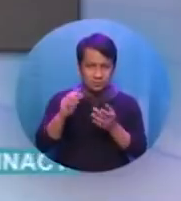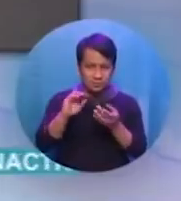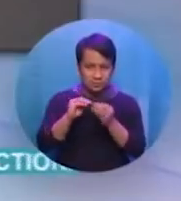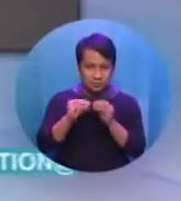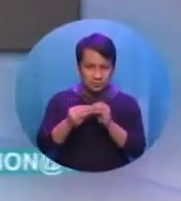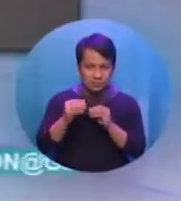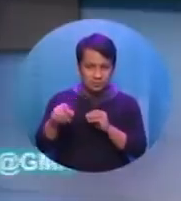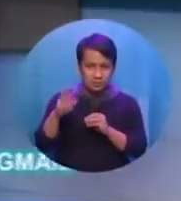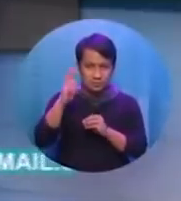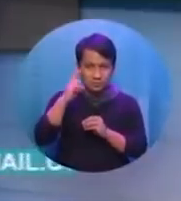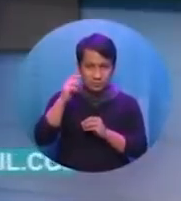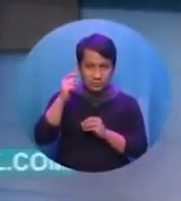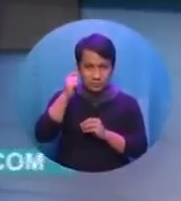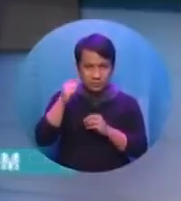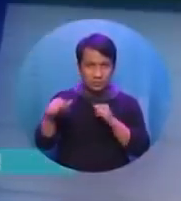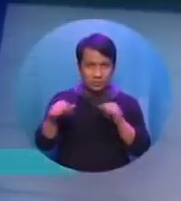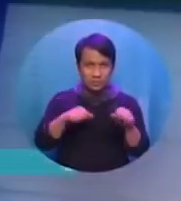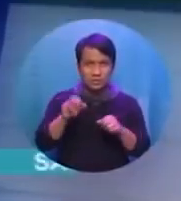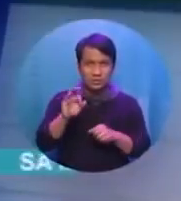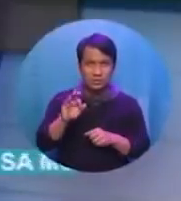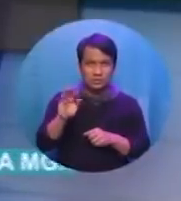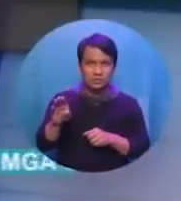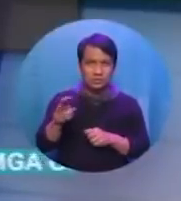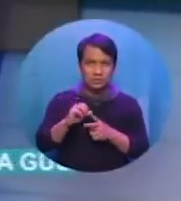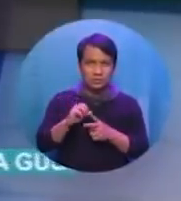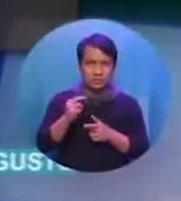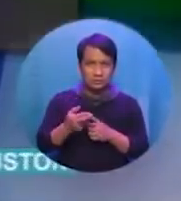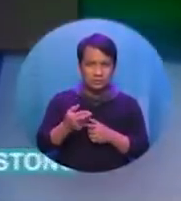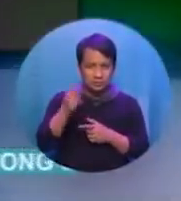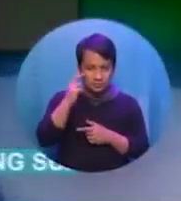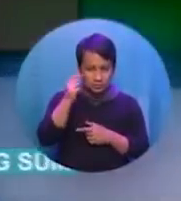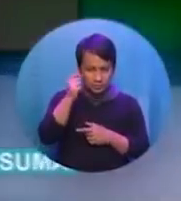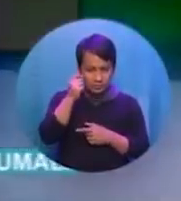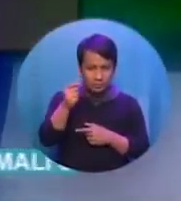contact number sa Rafi Tool for Action Facebook page o sa